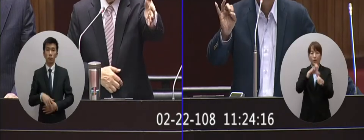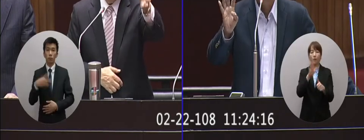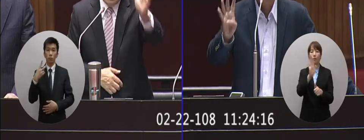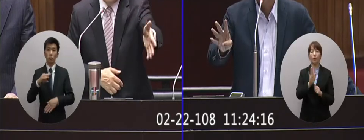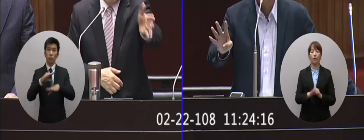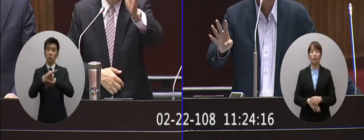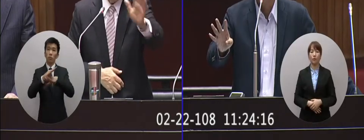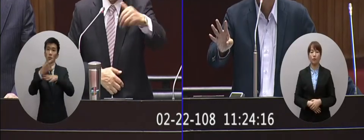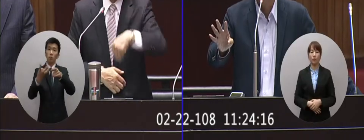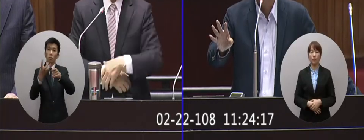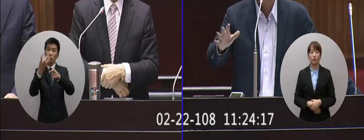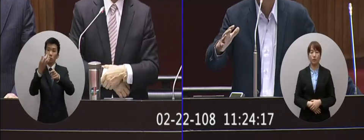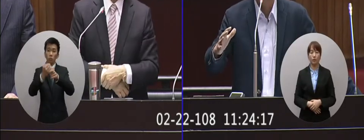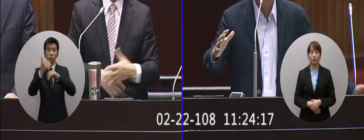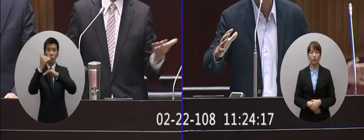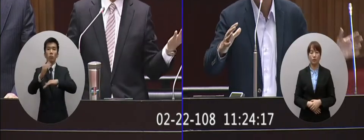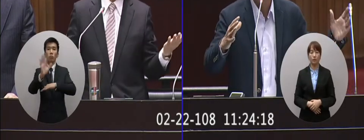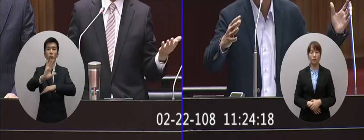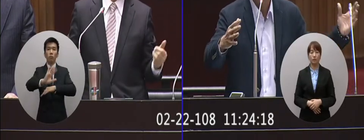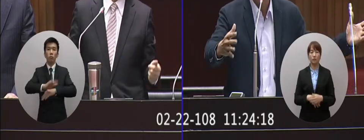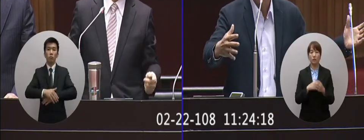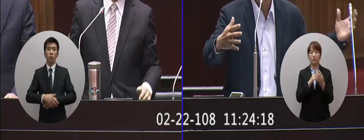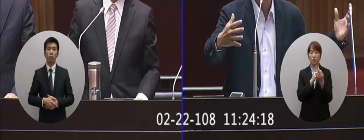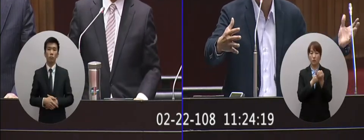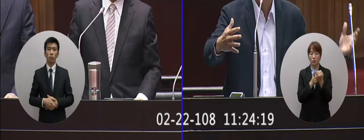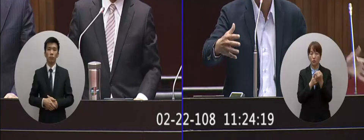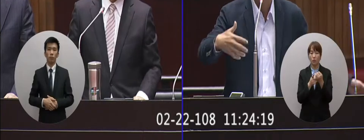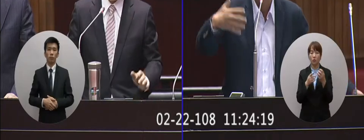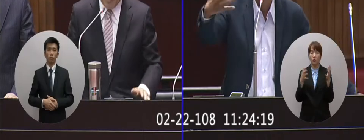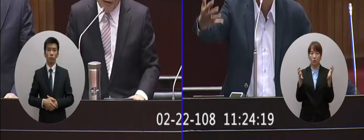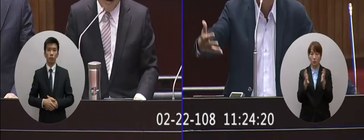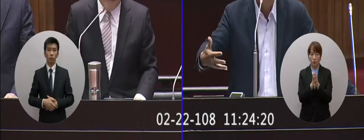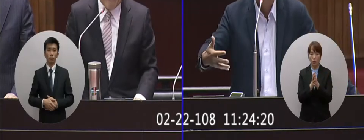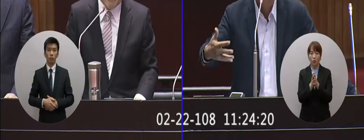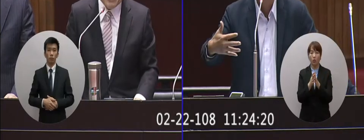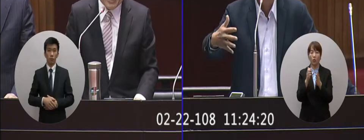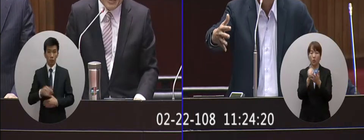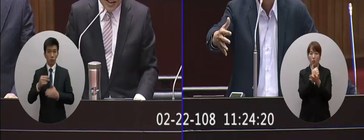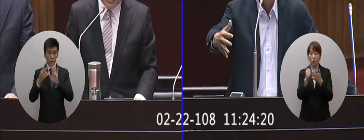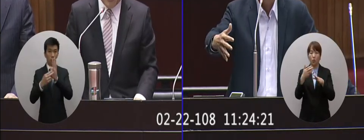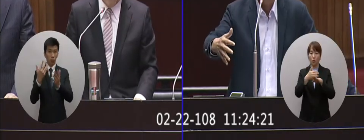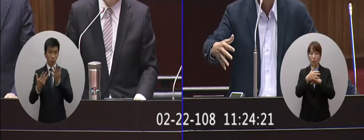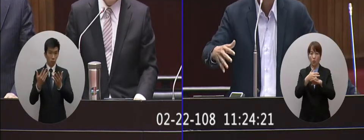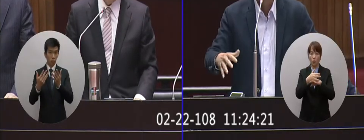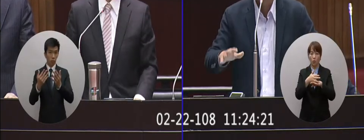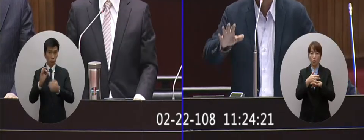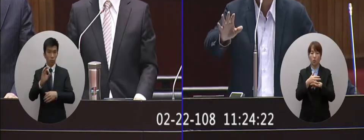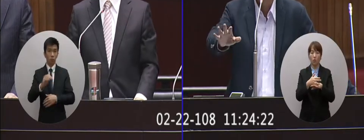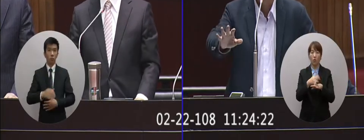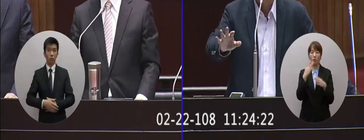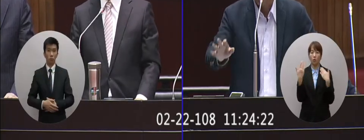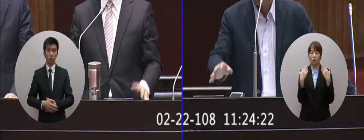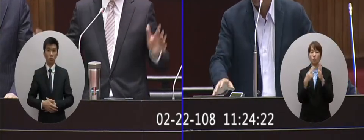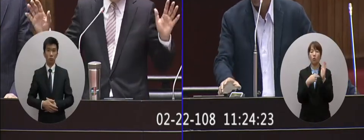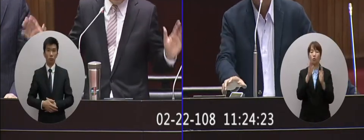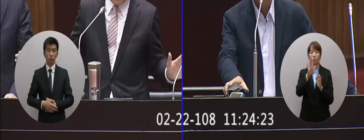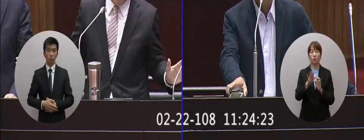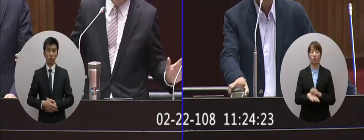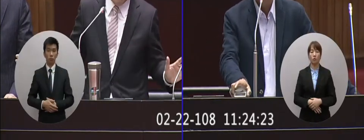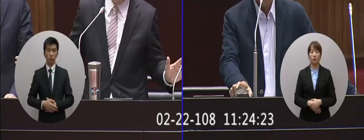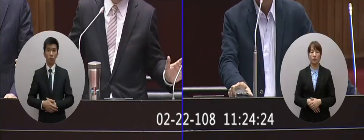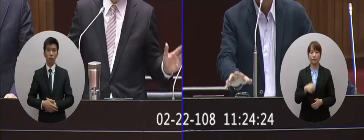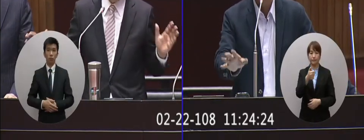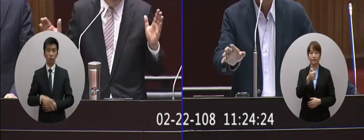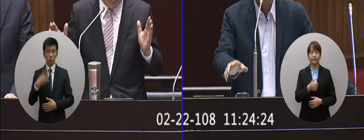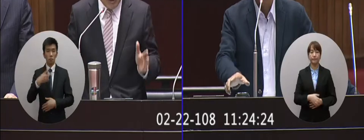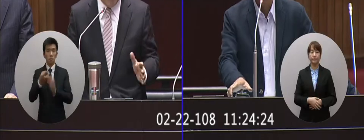限。 年限是安尼，好，安尼，咱所有的 赛会 有 清楚哦， 有清楚，谢谢。 好，过来。上侪